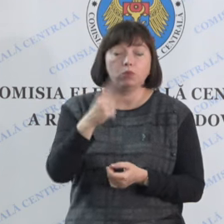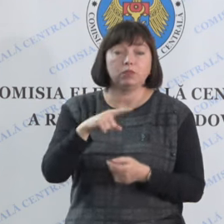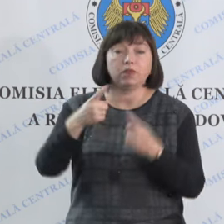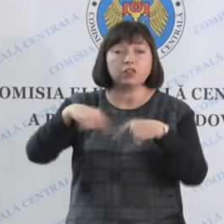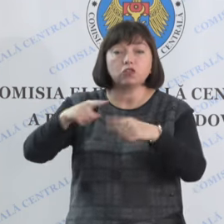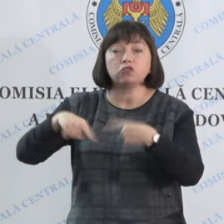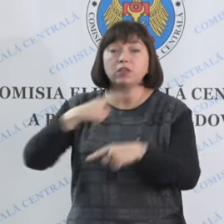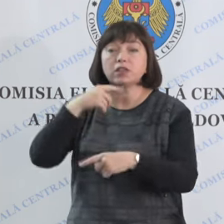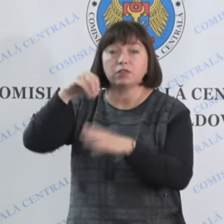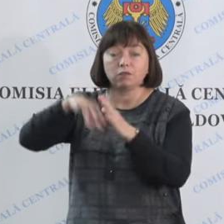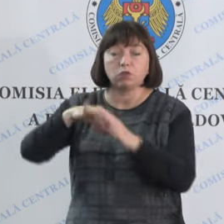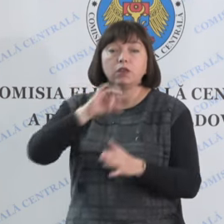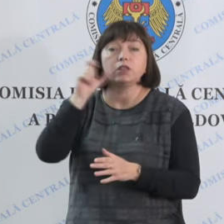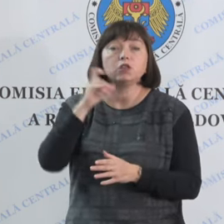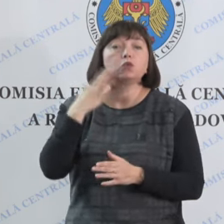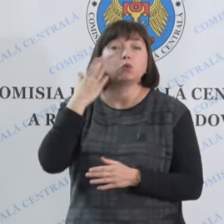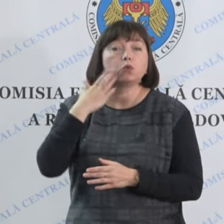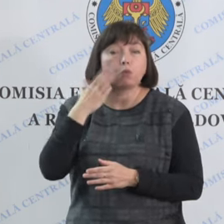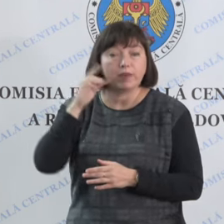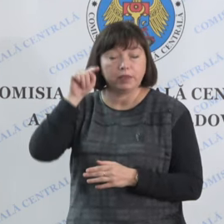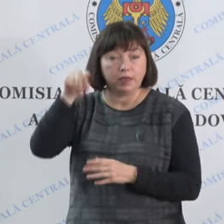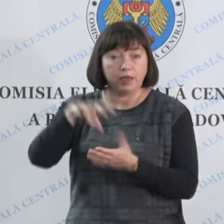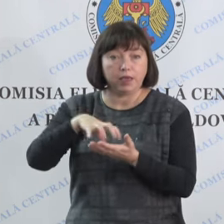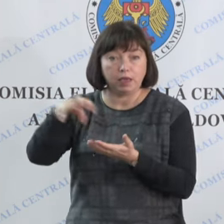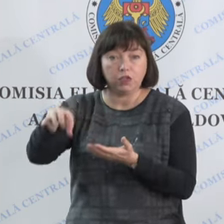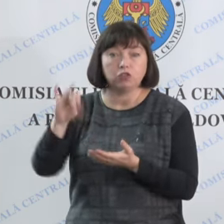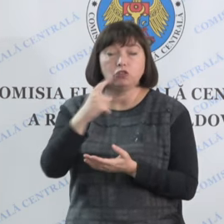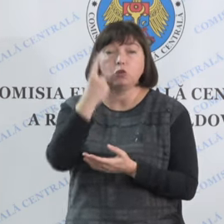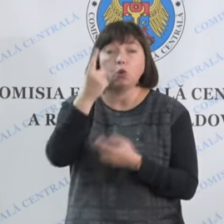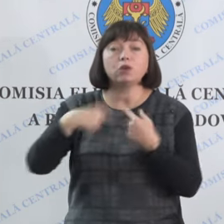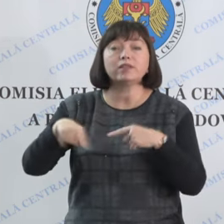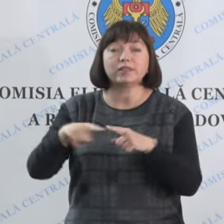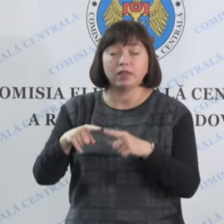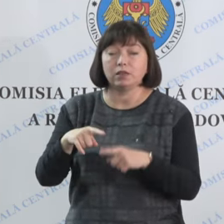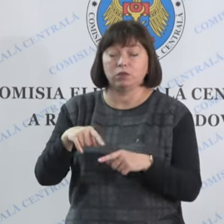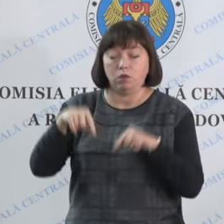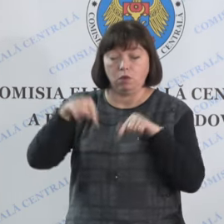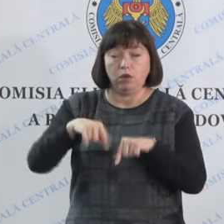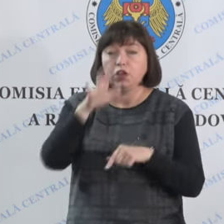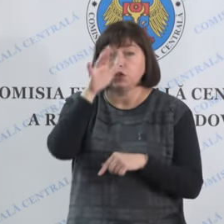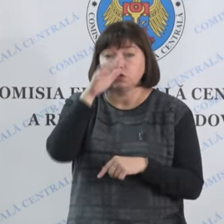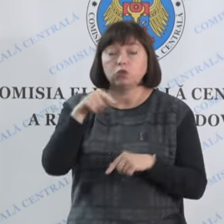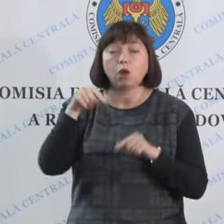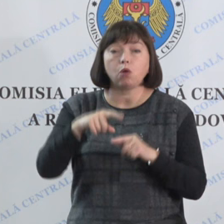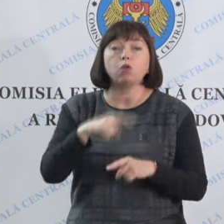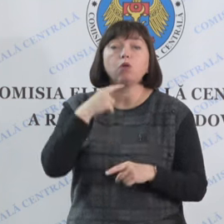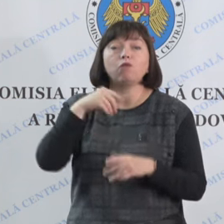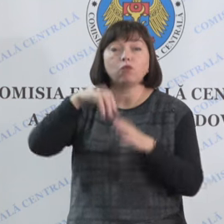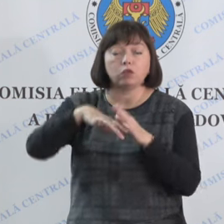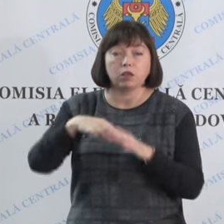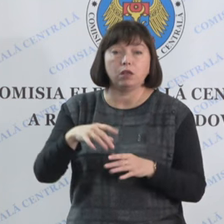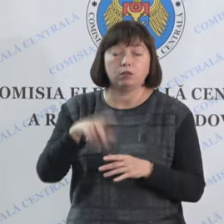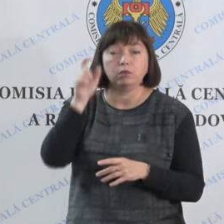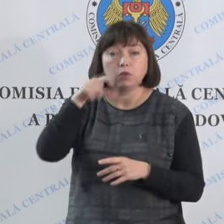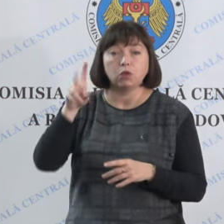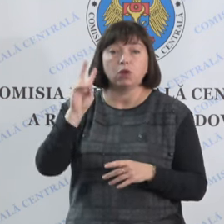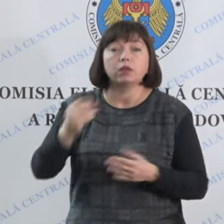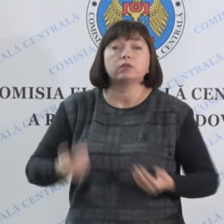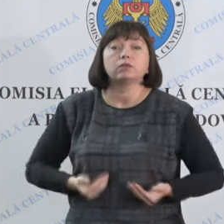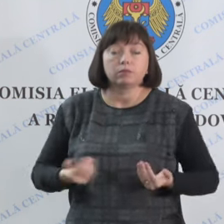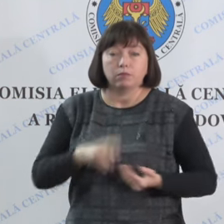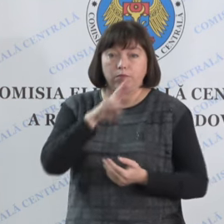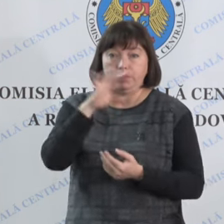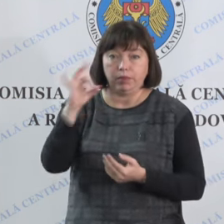de votare din România și o secție din municipiul Chișinău, unde votează alegătorii cu domiciliul în